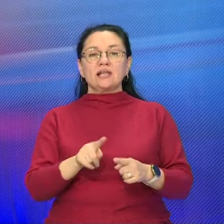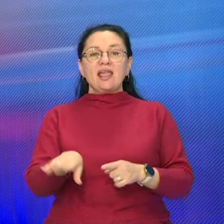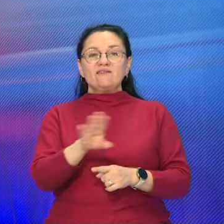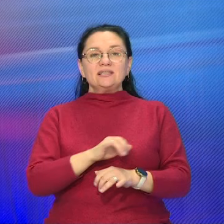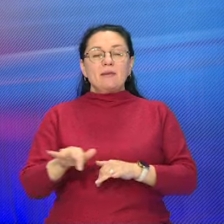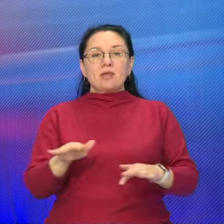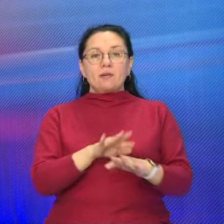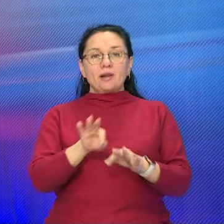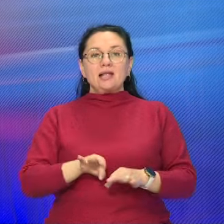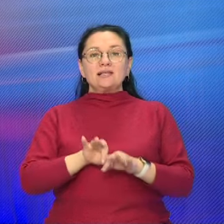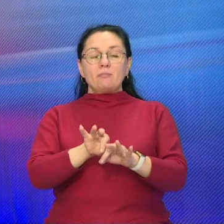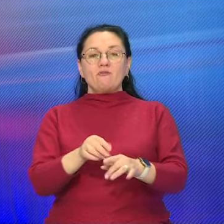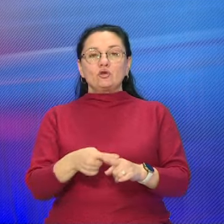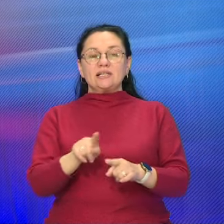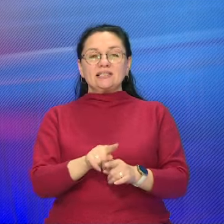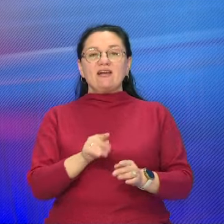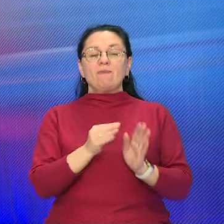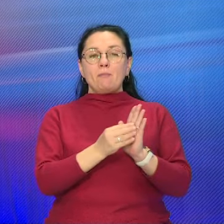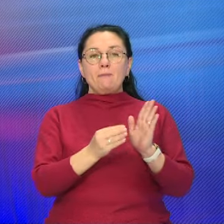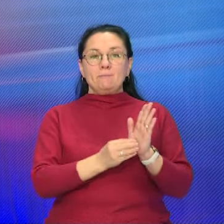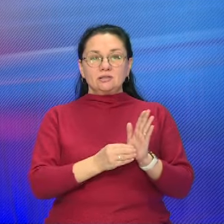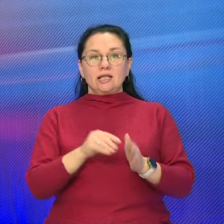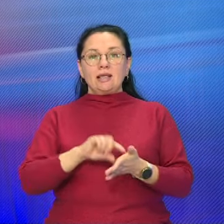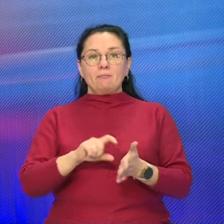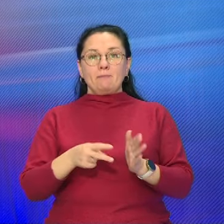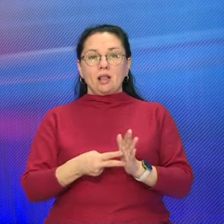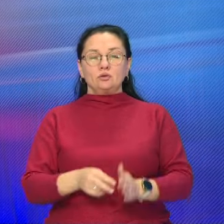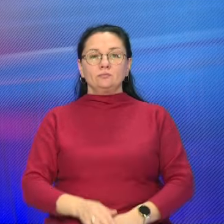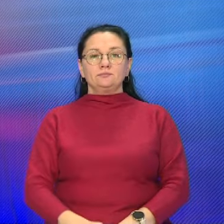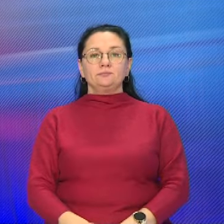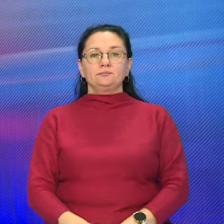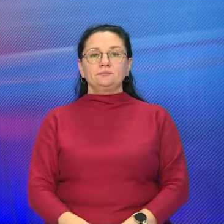мероприятия проходят в штатном режиме и по плану учений.